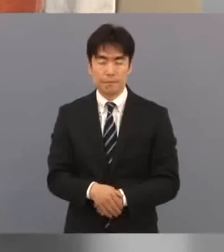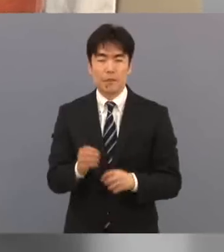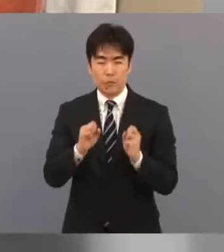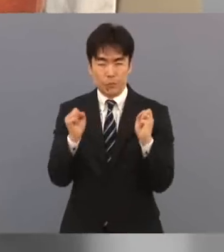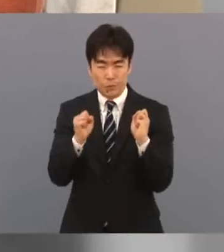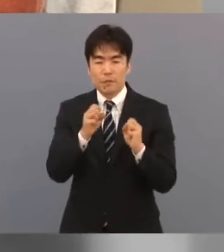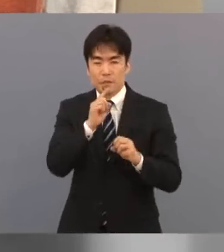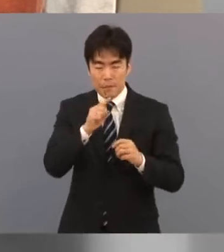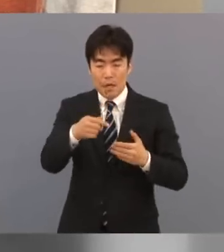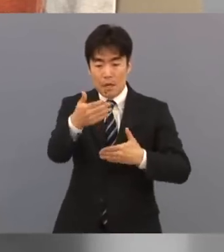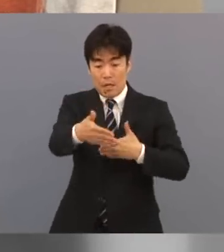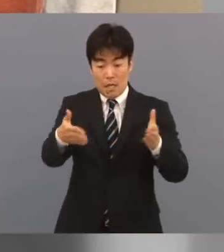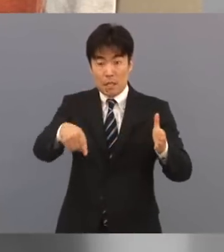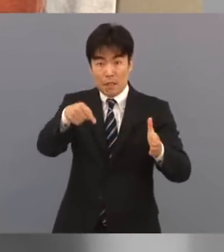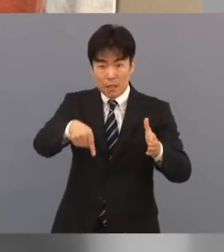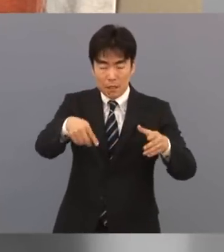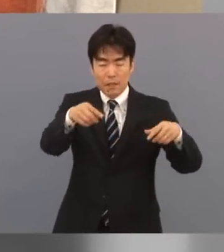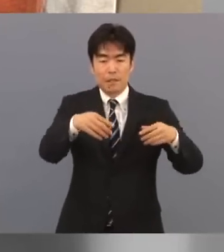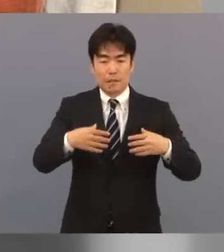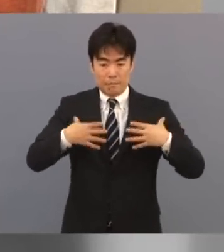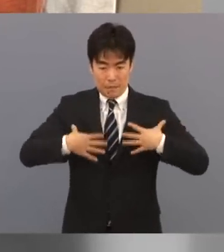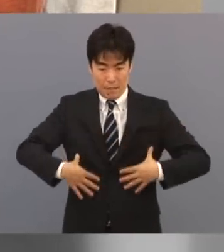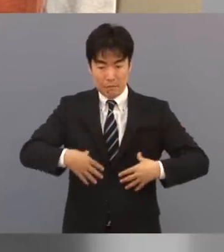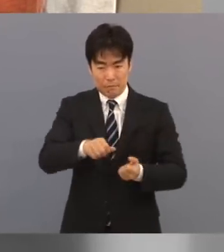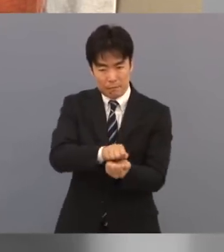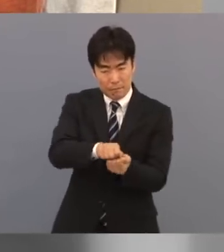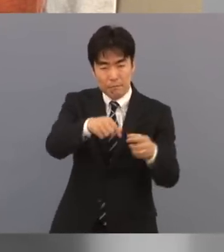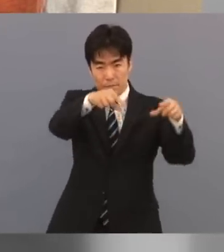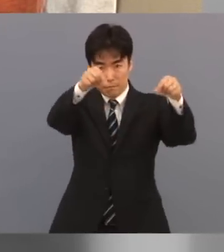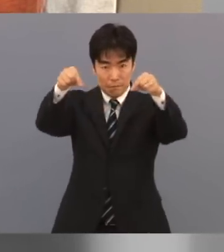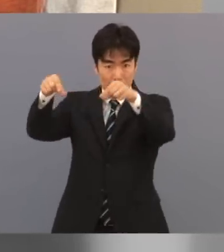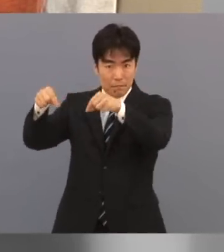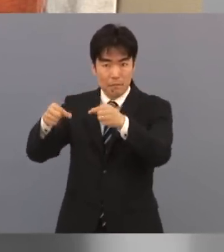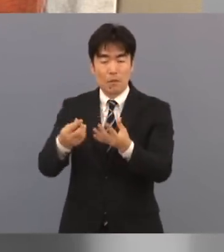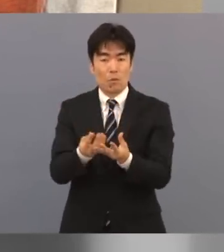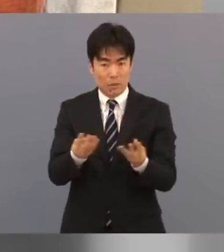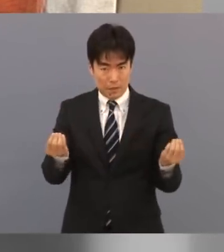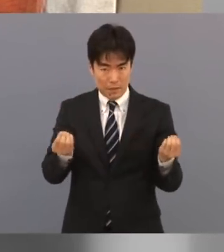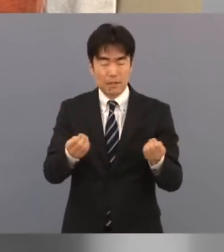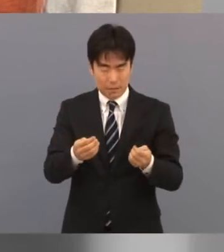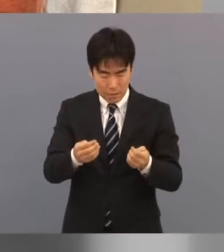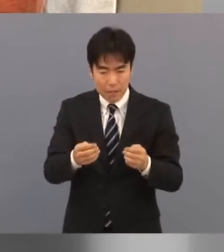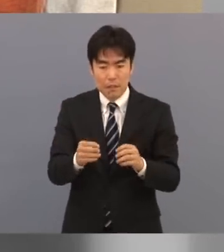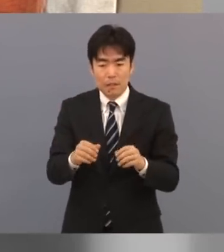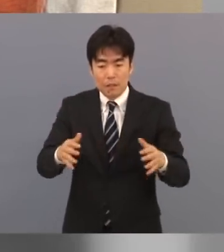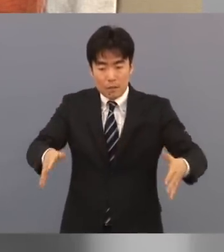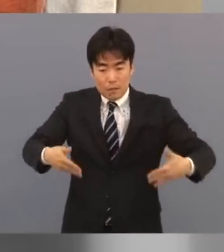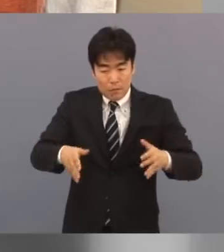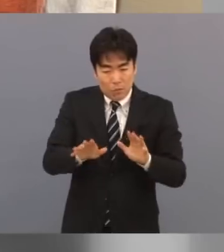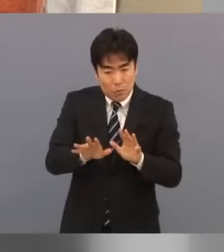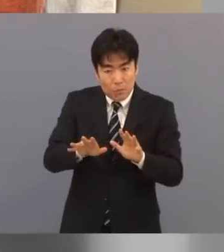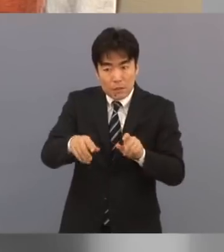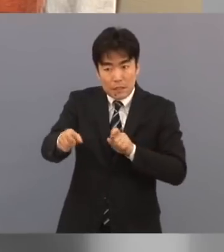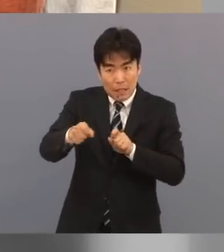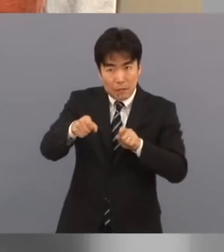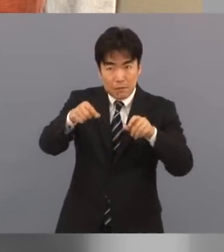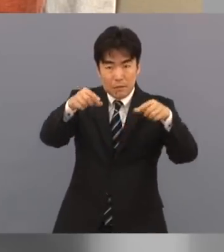冬場は室内で衣類を乾燥させることが多く、ストーブの近くに衣類を置くと引火する場合があります